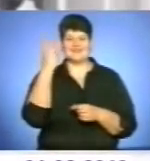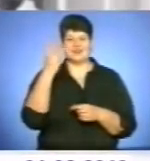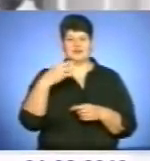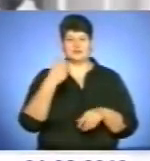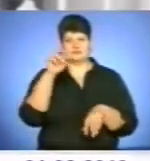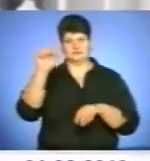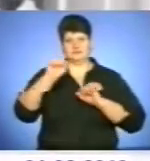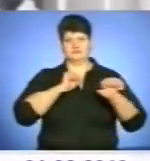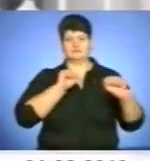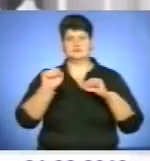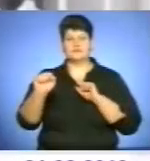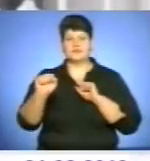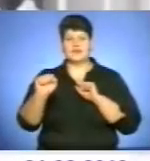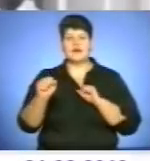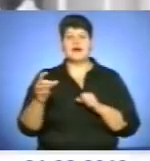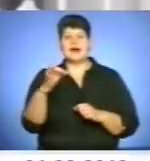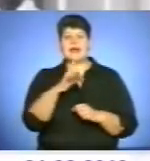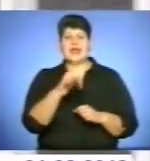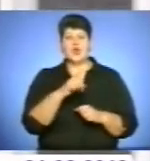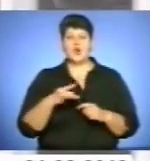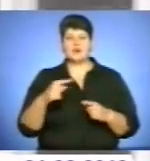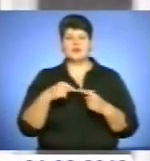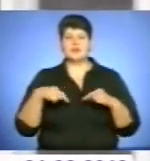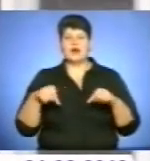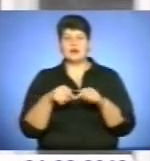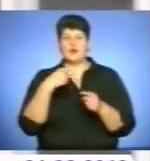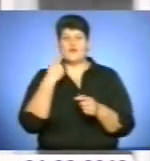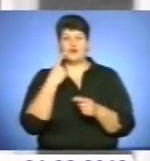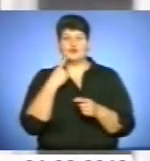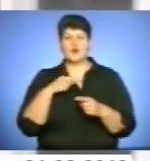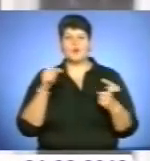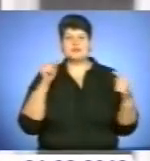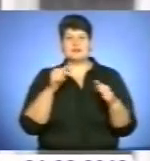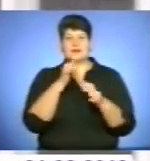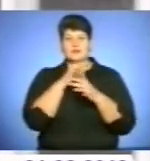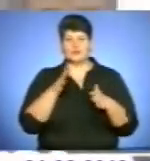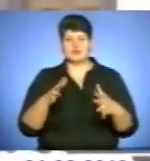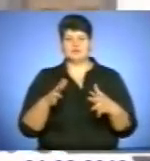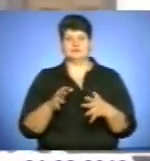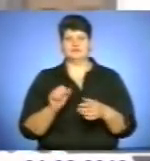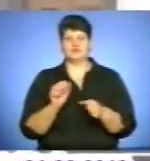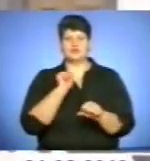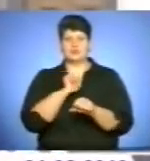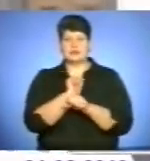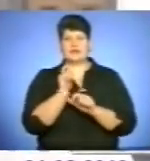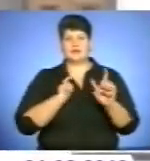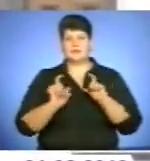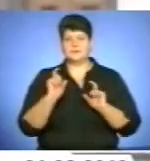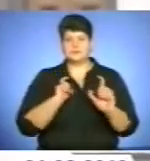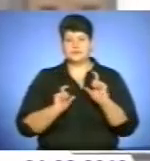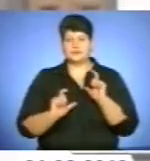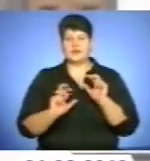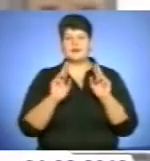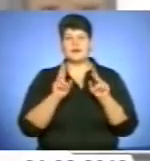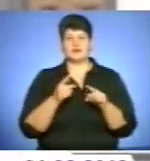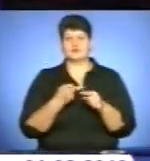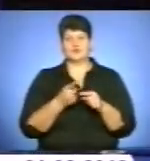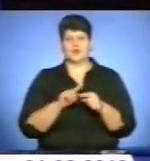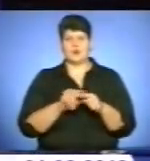вже встигли запевнити, не вірять, що опозиція здатна заблокувати парламент. А якщо це і станеться, про запас мають рецепт, як цього не